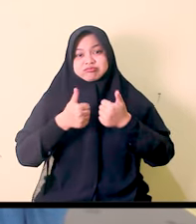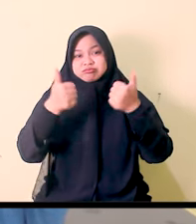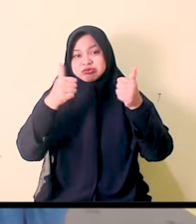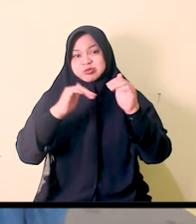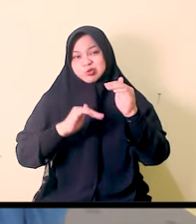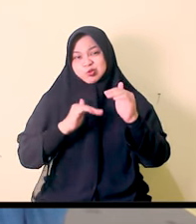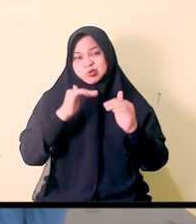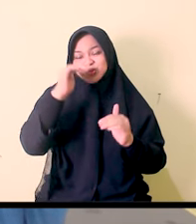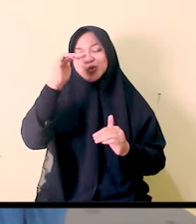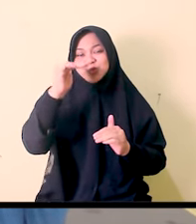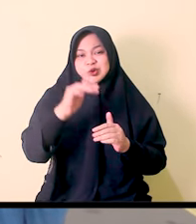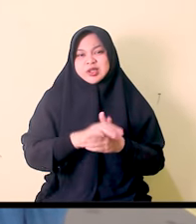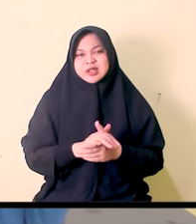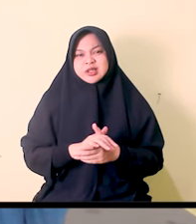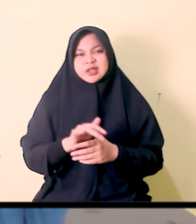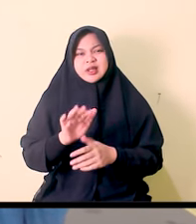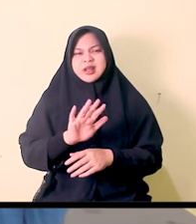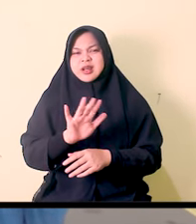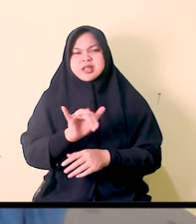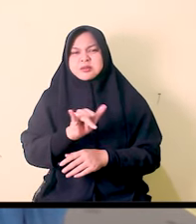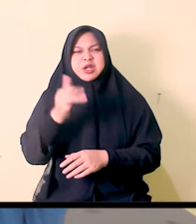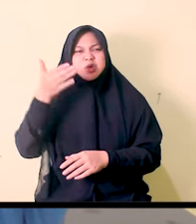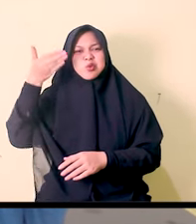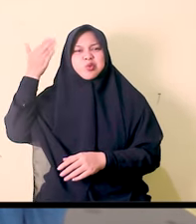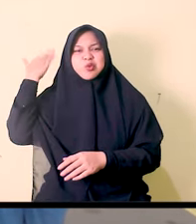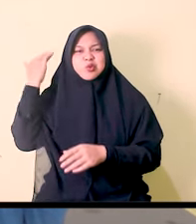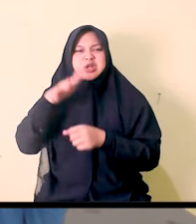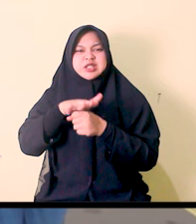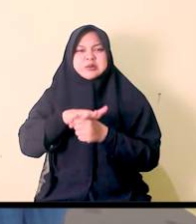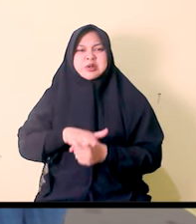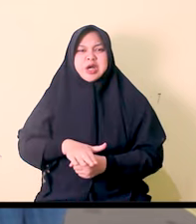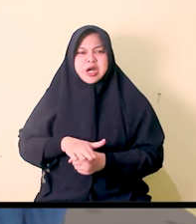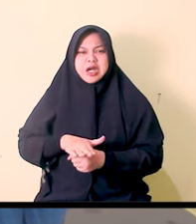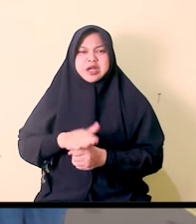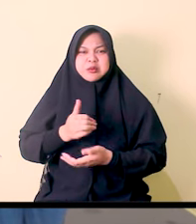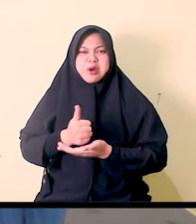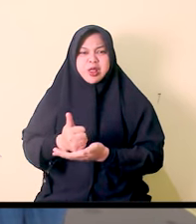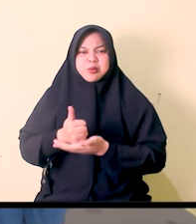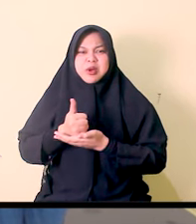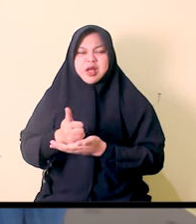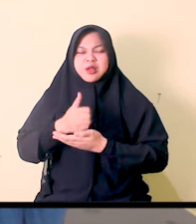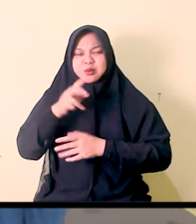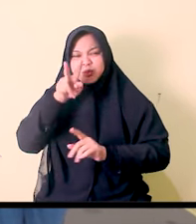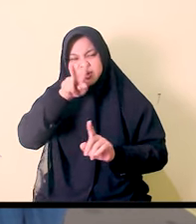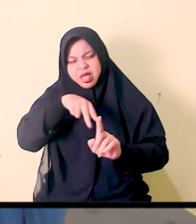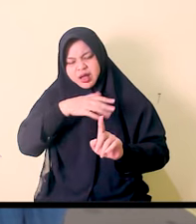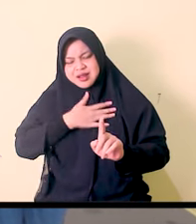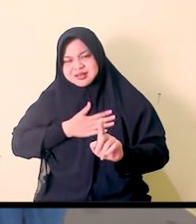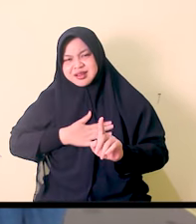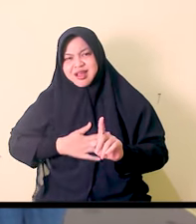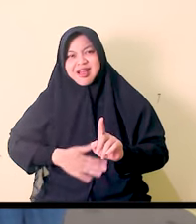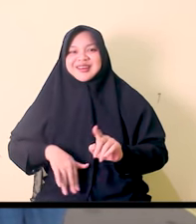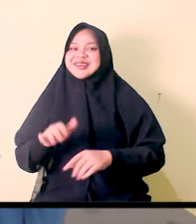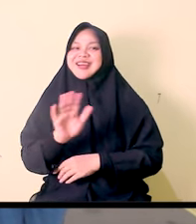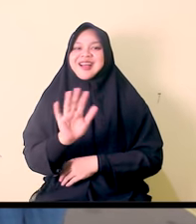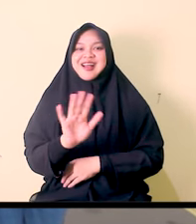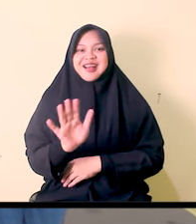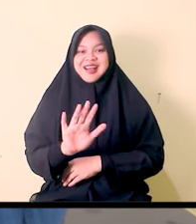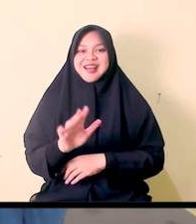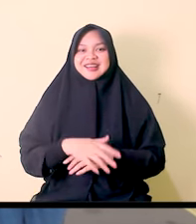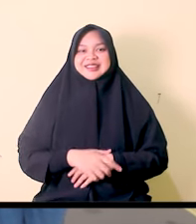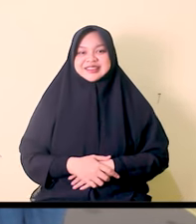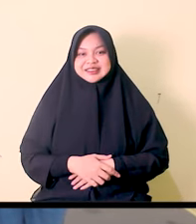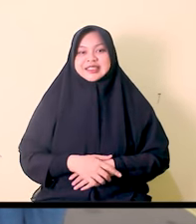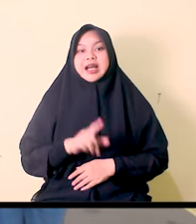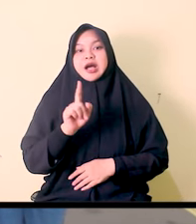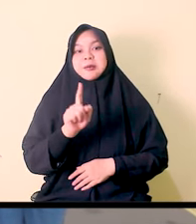seperti yang dulu yang se yang cuma didiskriminasikan semacamnya diberi bantuan diberi bantuan kasihan itu saya enggak mau itu